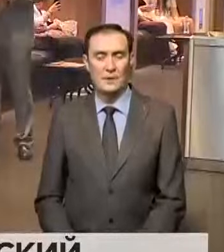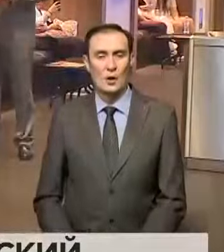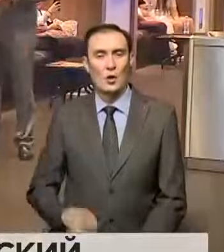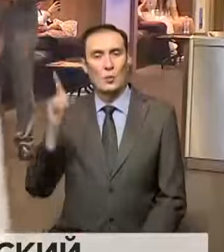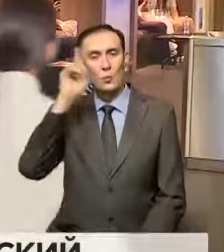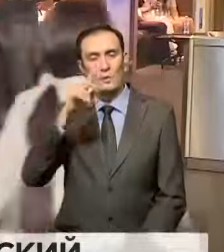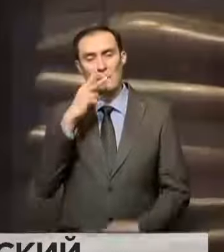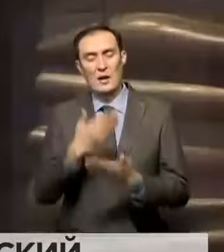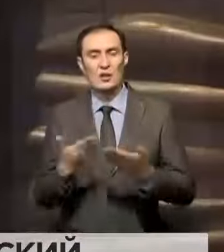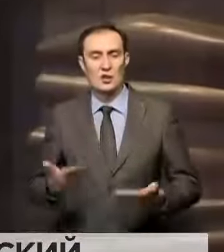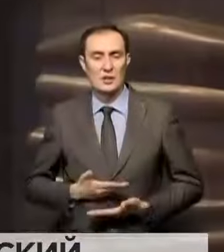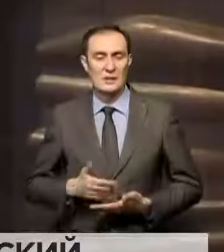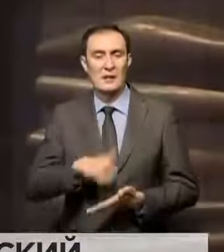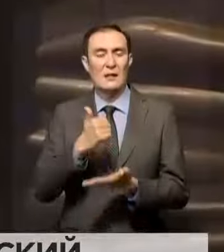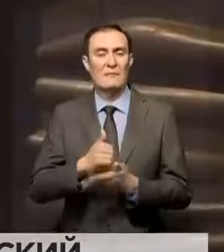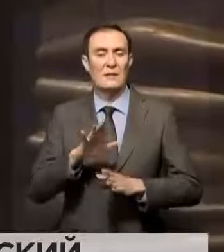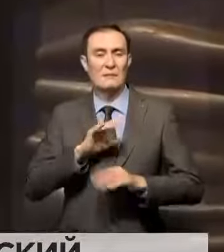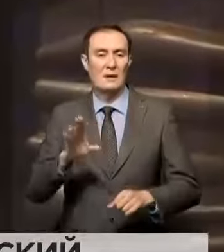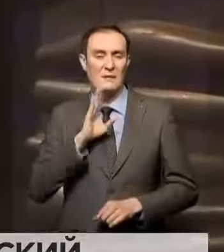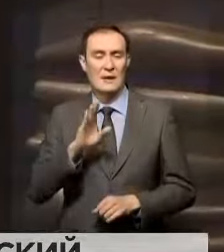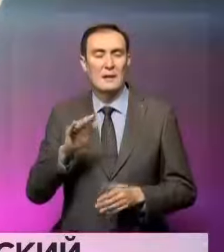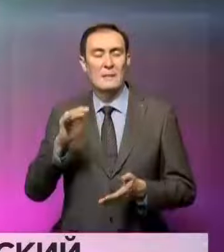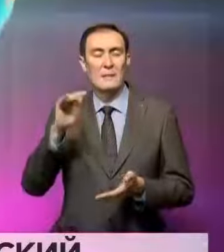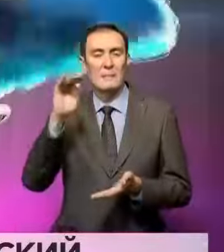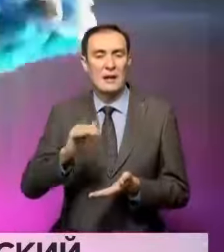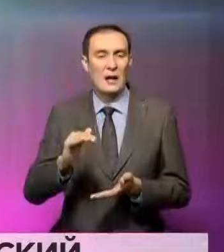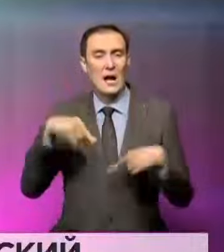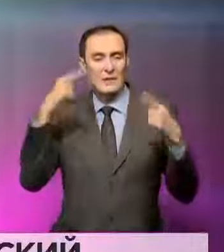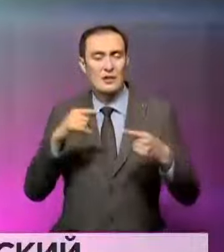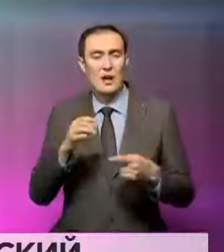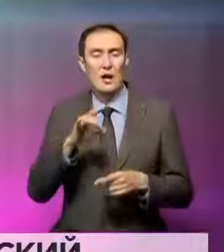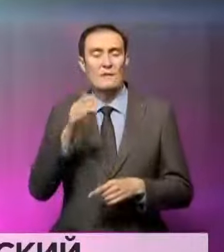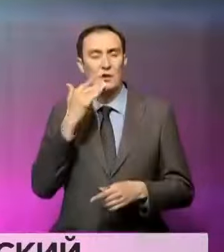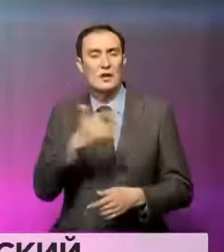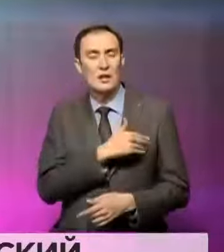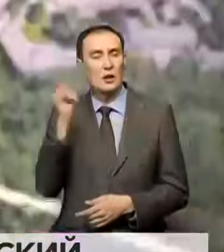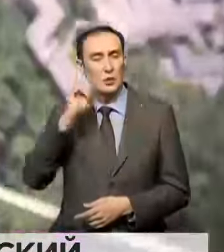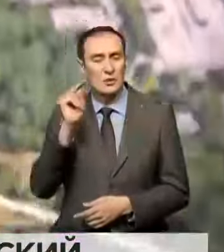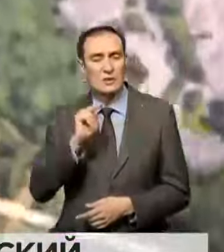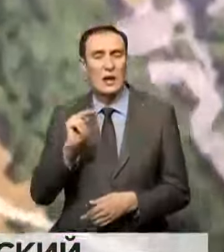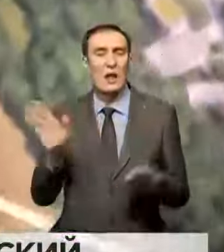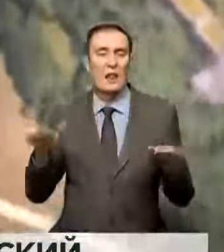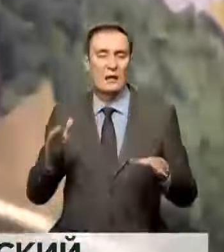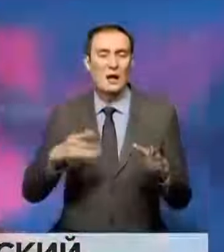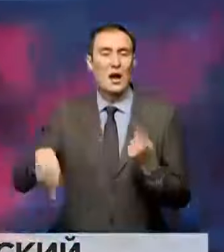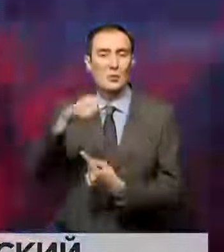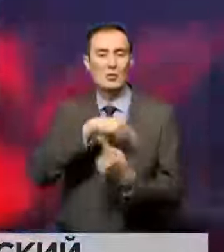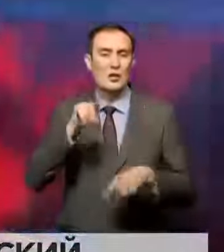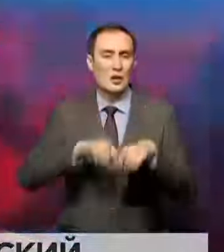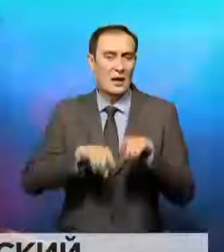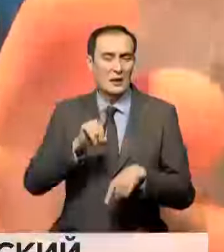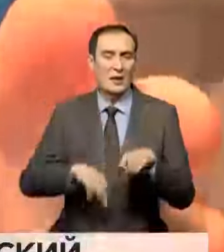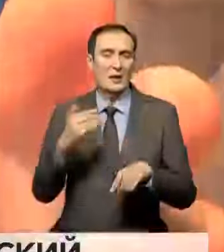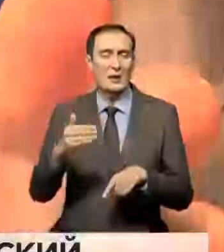Мультфильм повествует о жизни главной героини, маленькой овечки Ромашки, которая всю свою жизнь мечтала научиться летать. Окружающие родные и